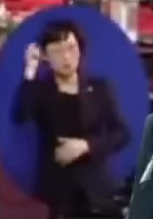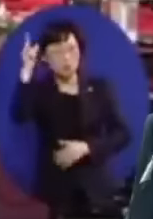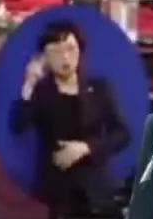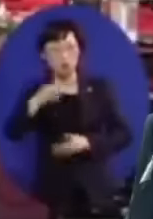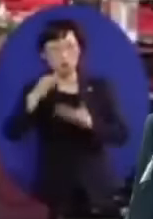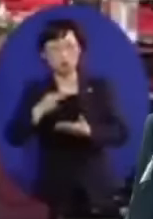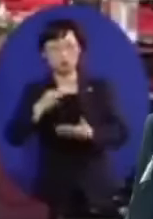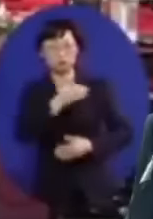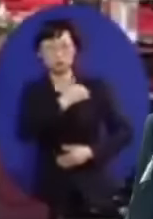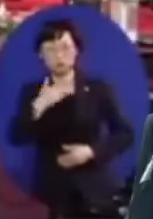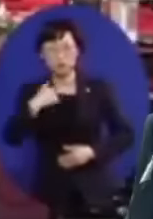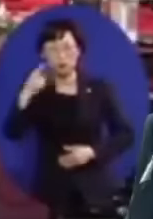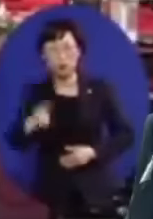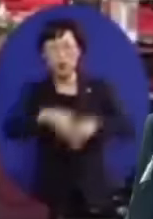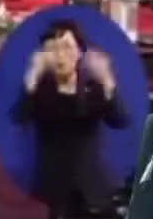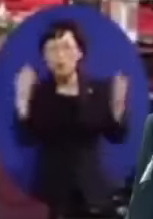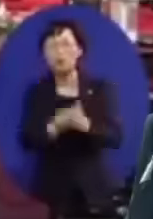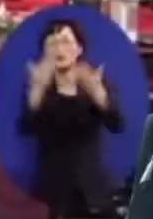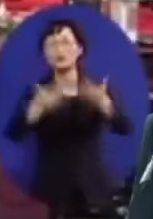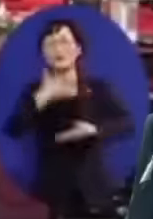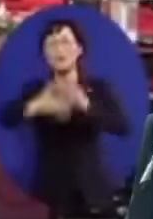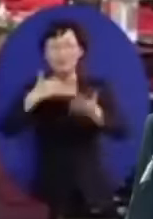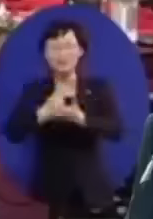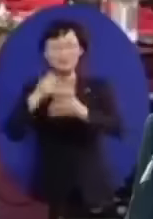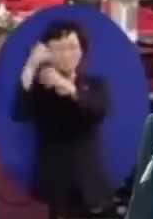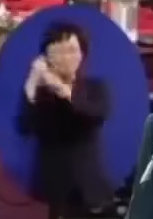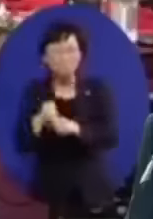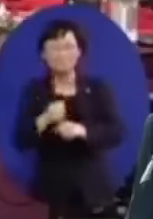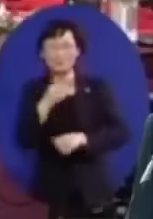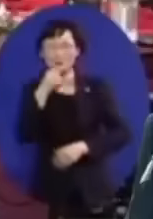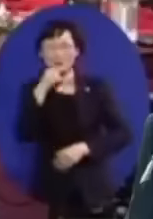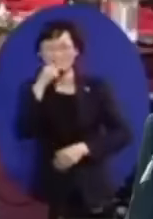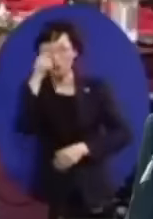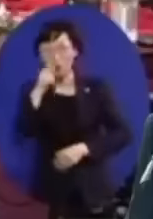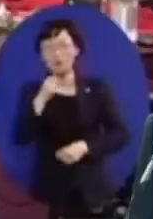좋아도 그 모든 것을 주신 하나님을 의지하고 교만하면